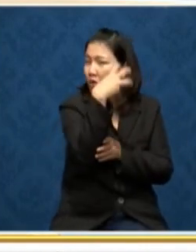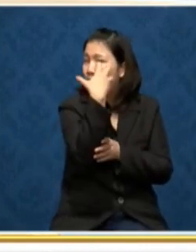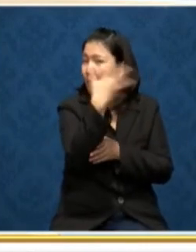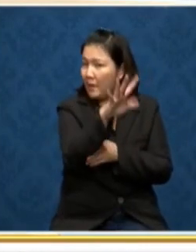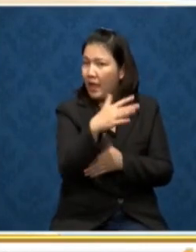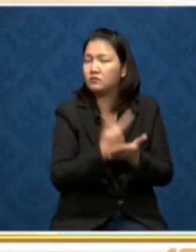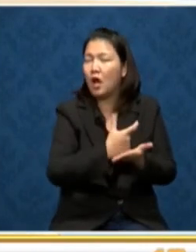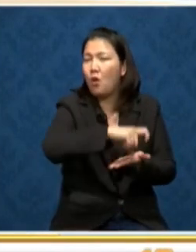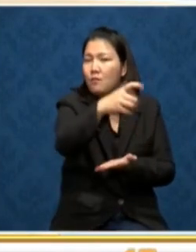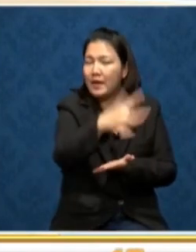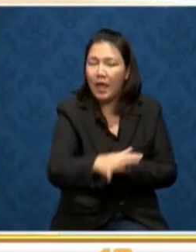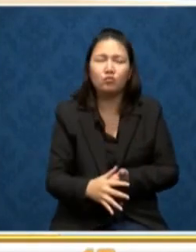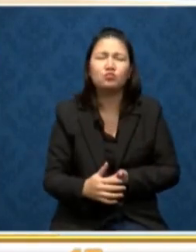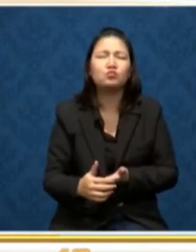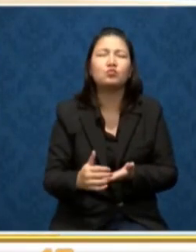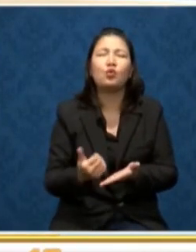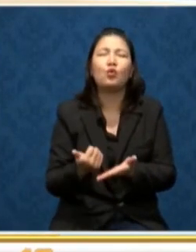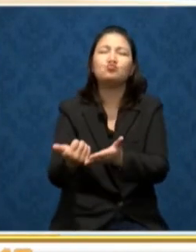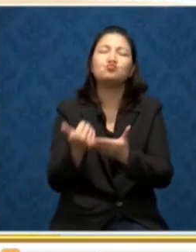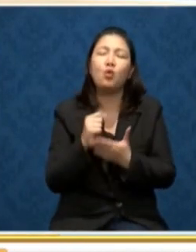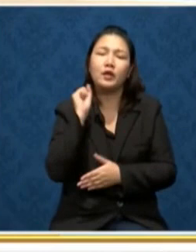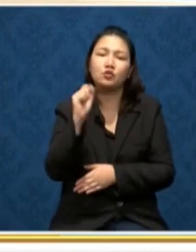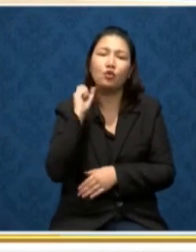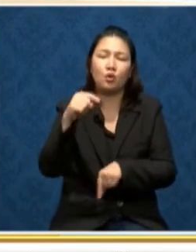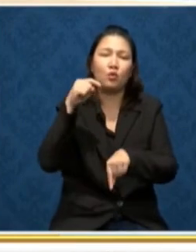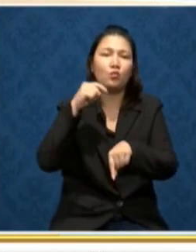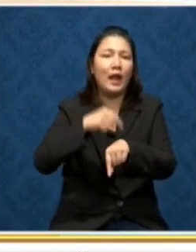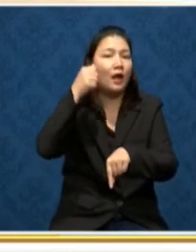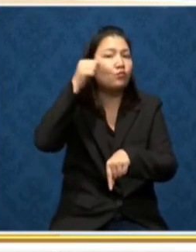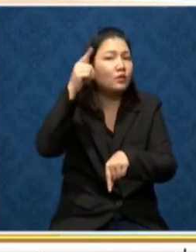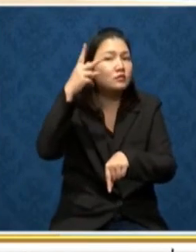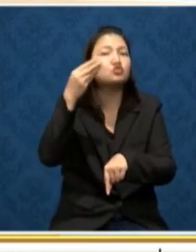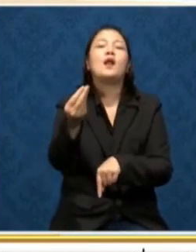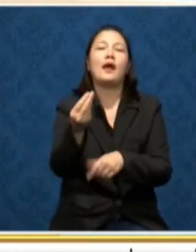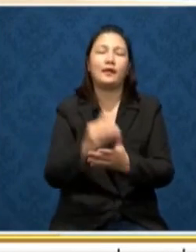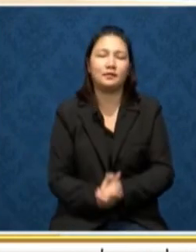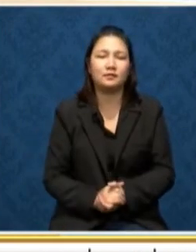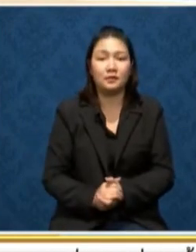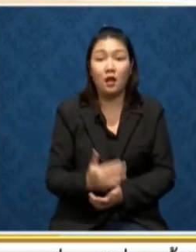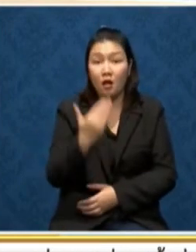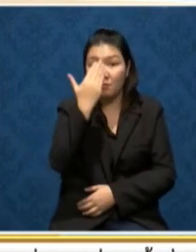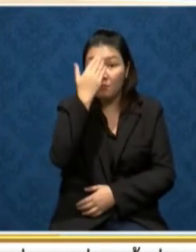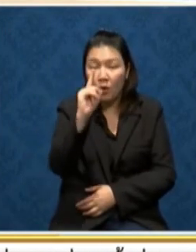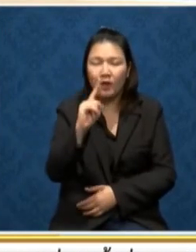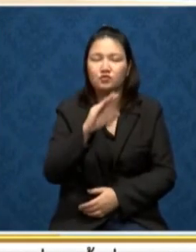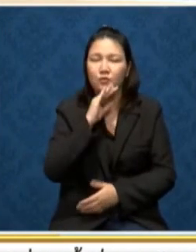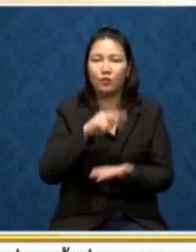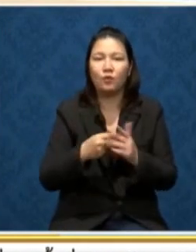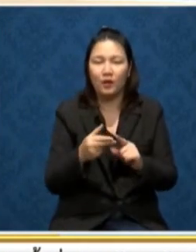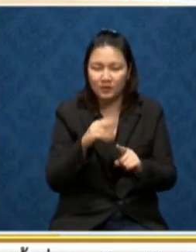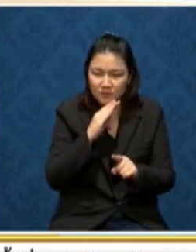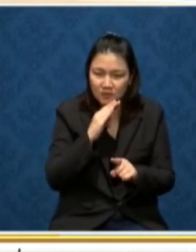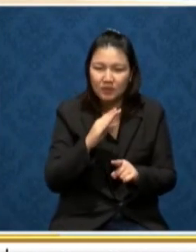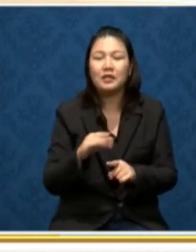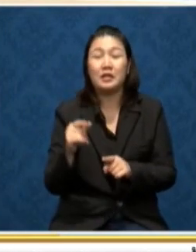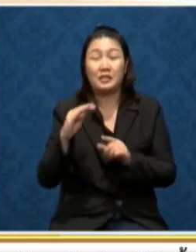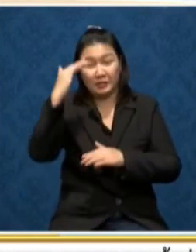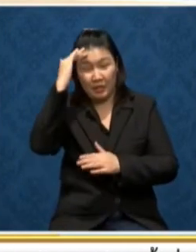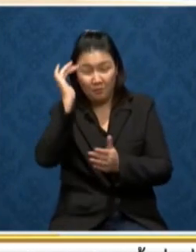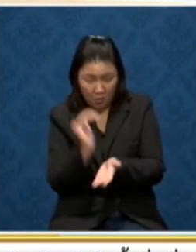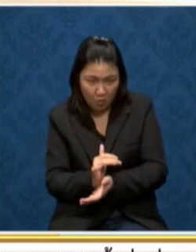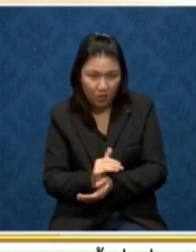เป็สาระสำครที่สุดที่ผเป็นเหื่อต้องการเพรในควเป็จิงแล้วกระบนการยืดซัencia, ติดตามซัillo